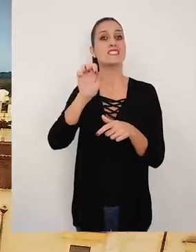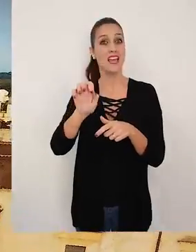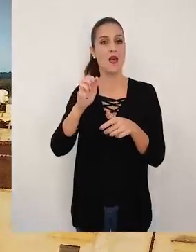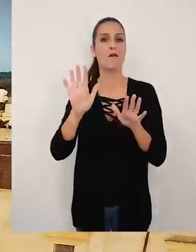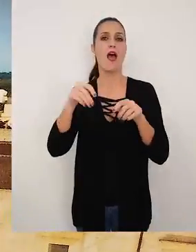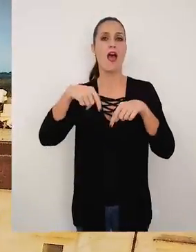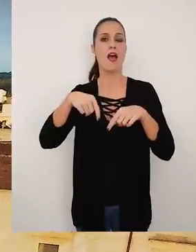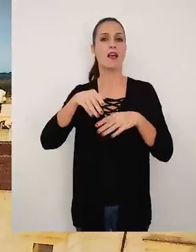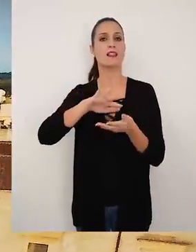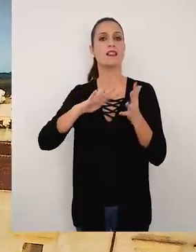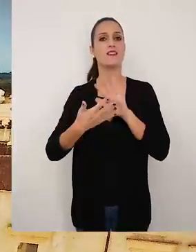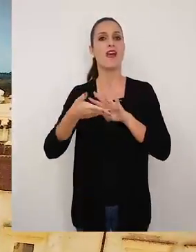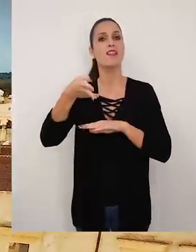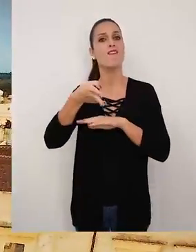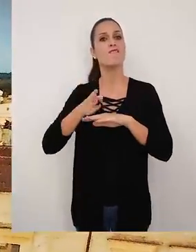poggiardese.